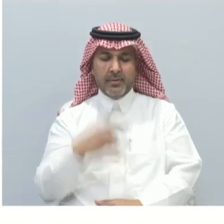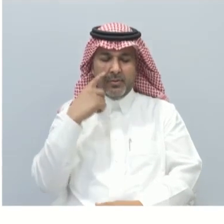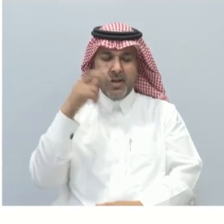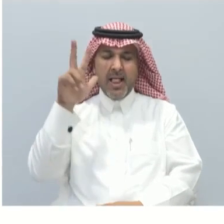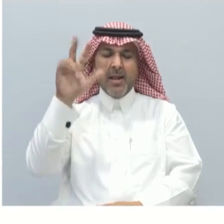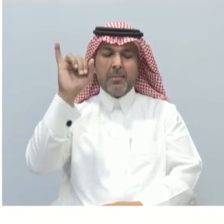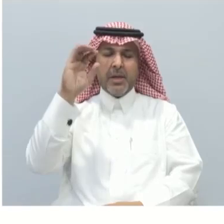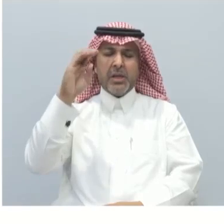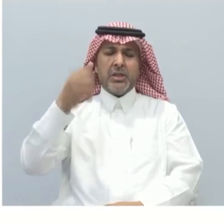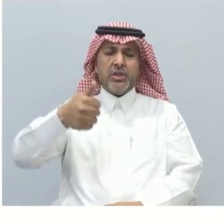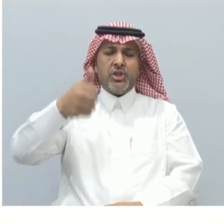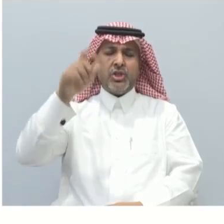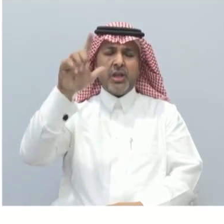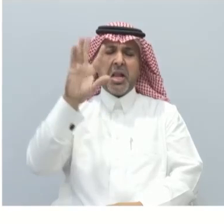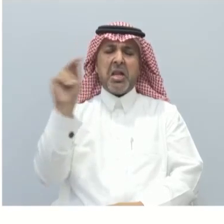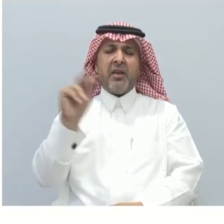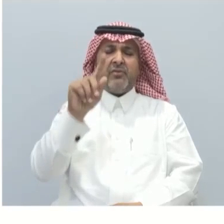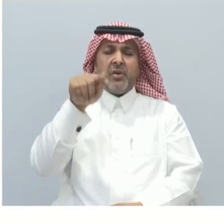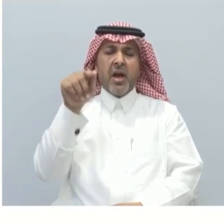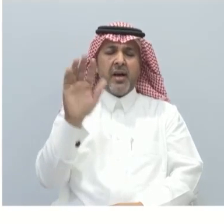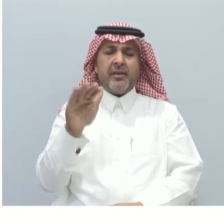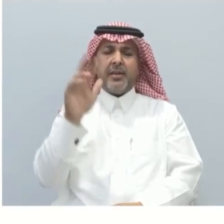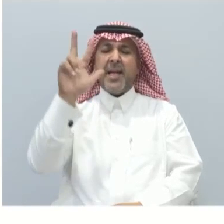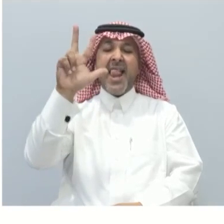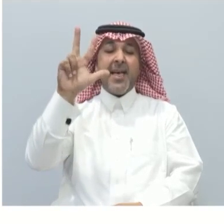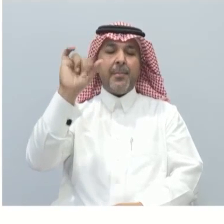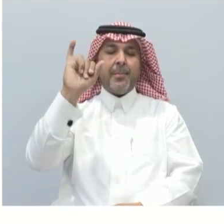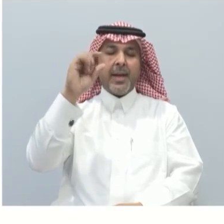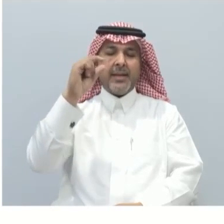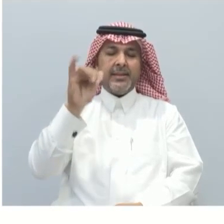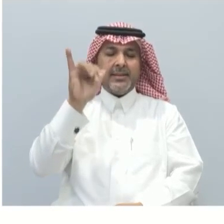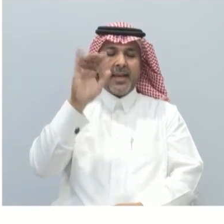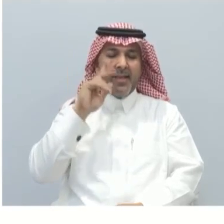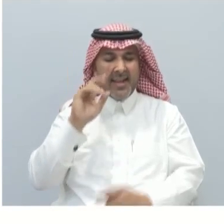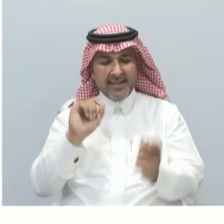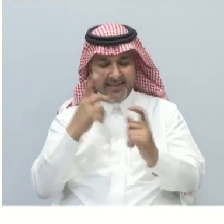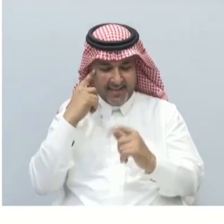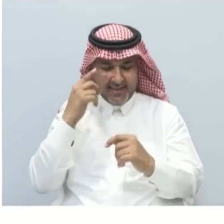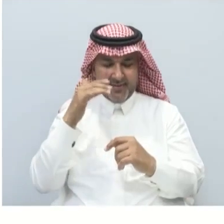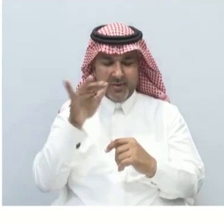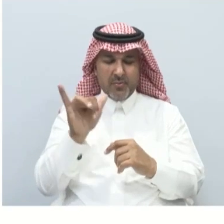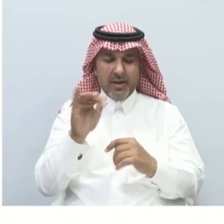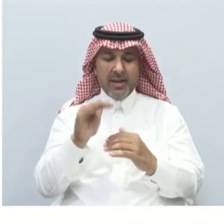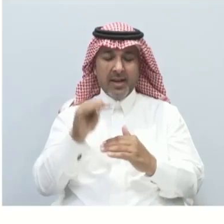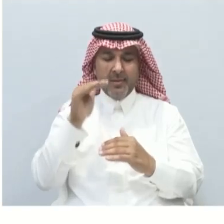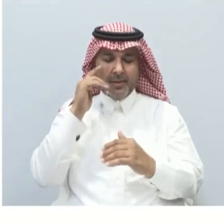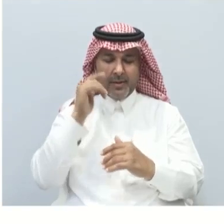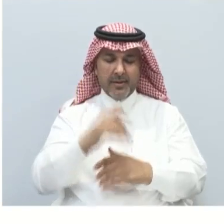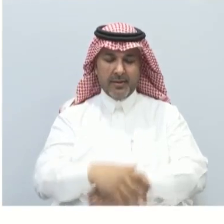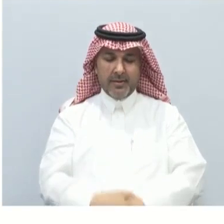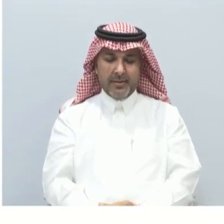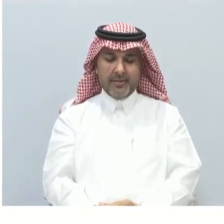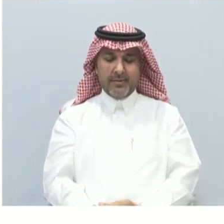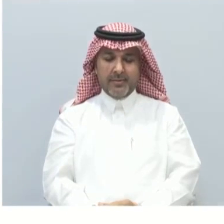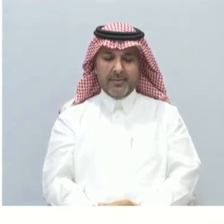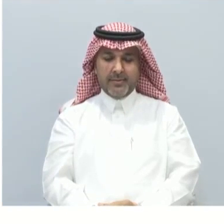سالتك ما هو المجال بتقول لي ار طيب ما هو المدى بتقول لي والله هو المفروض واي اكبر من صفر ولكن الصفر